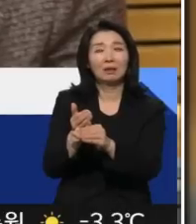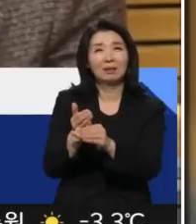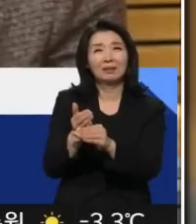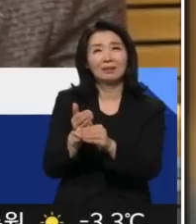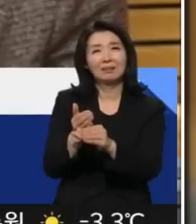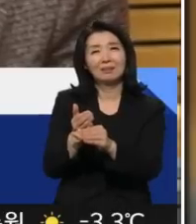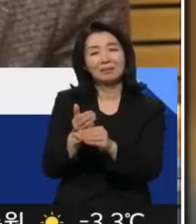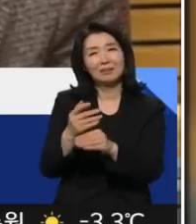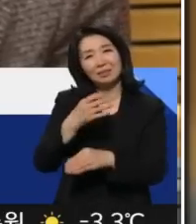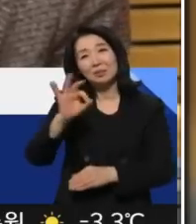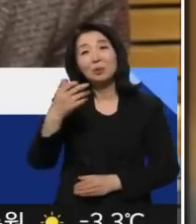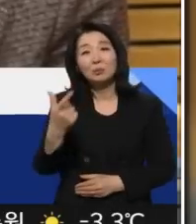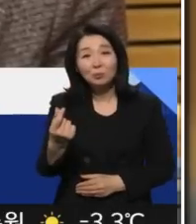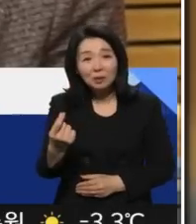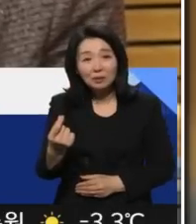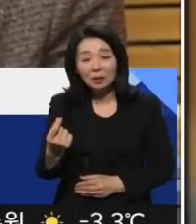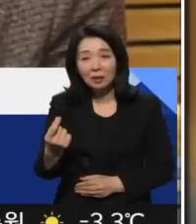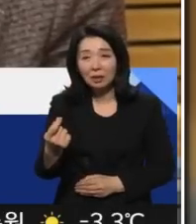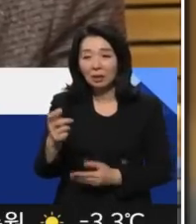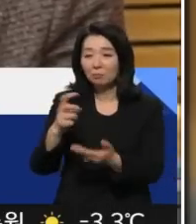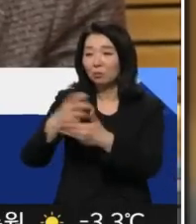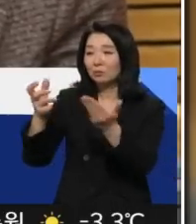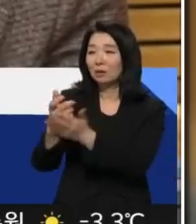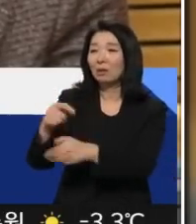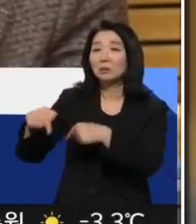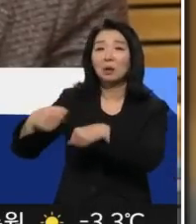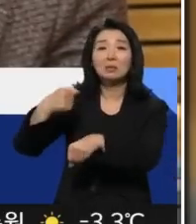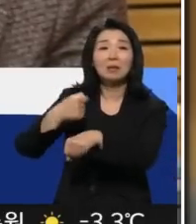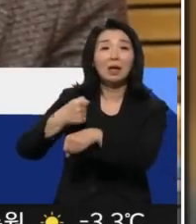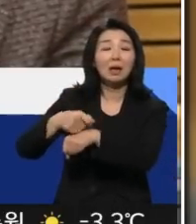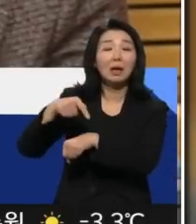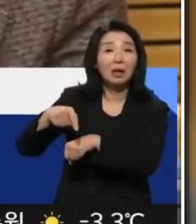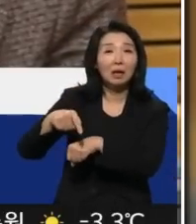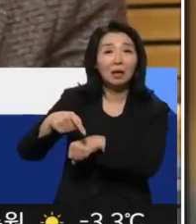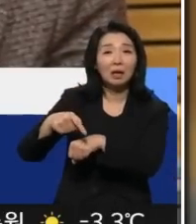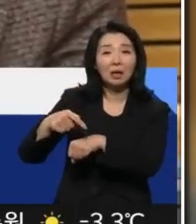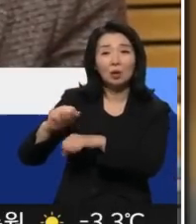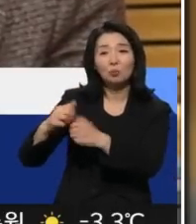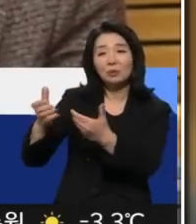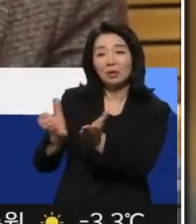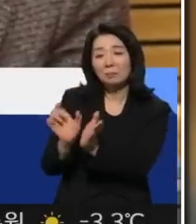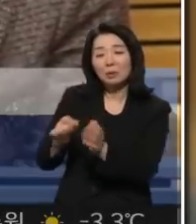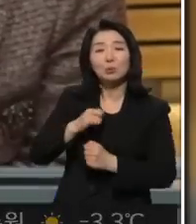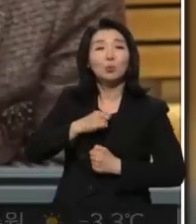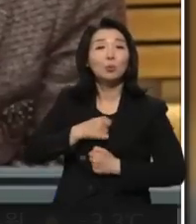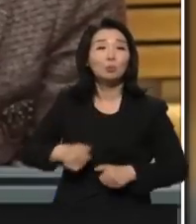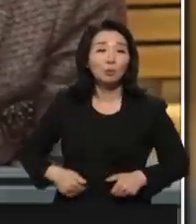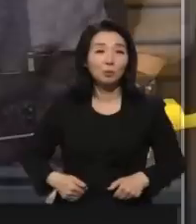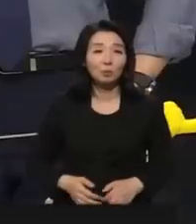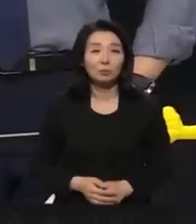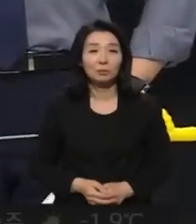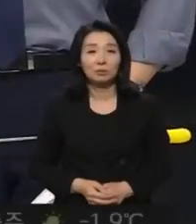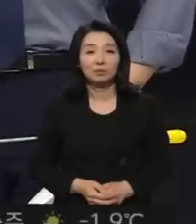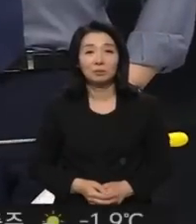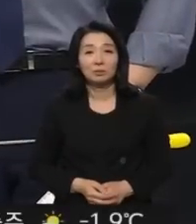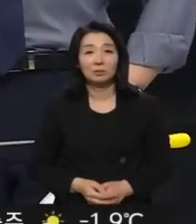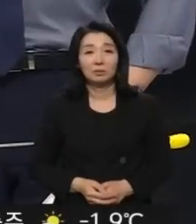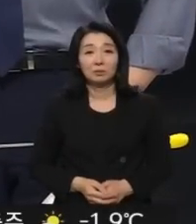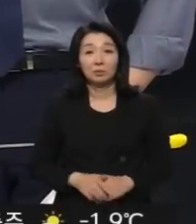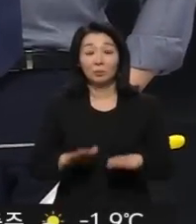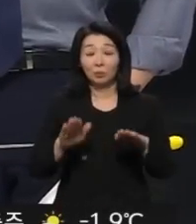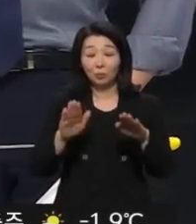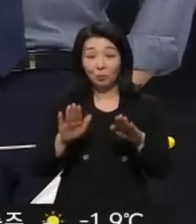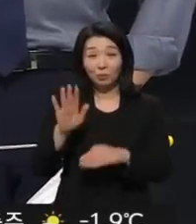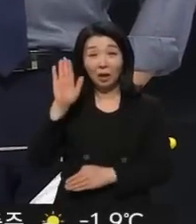아무튼 한동훈 장관 뭐 정치할 거다 이런 이야기는 당 내에서 좀 주의보를 내려줬으면 좋겠어요. 아. 자, 오늘은